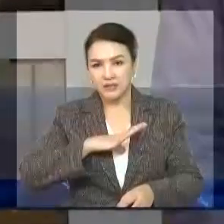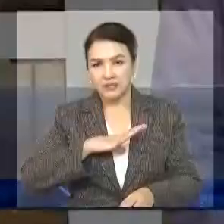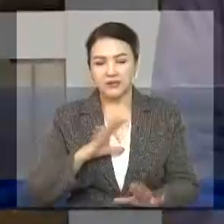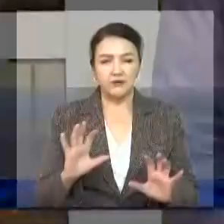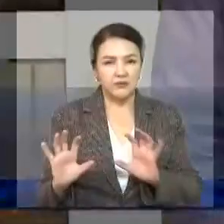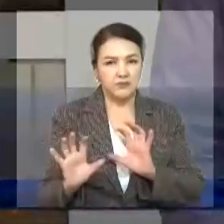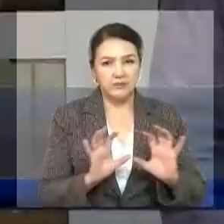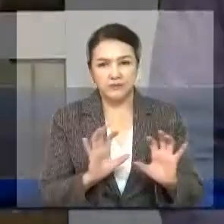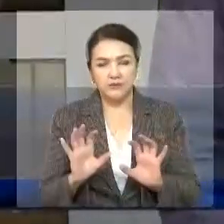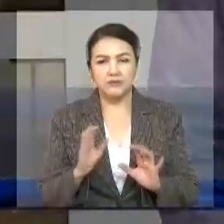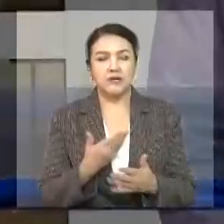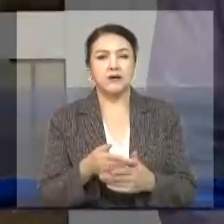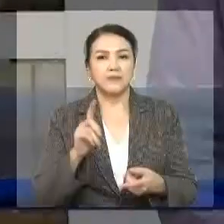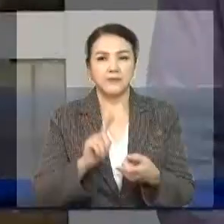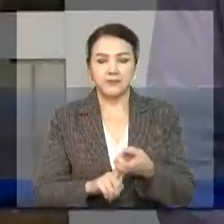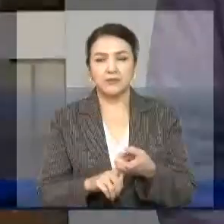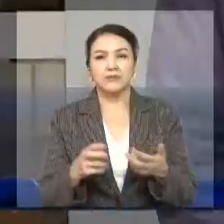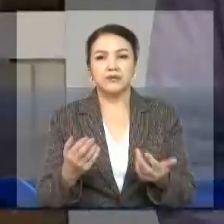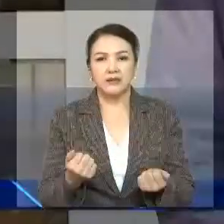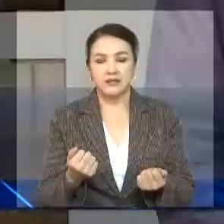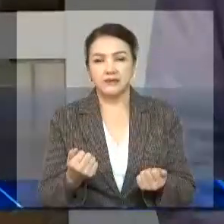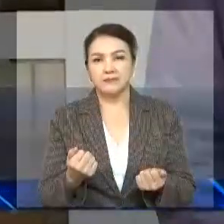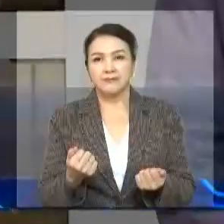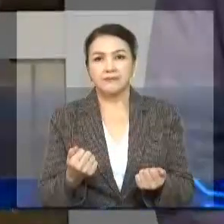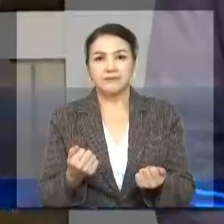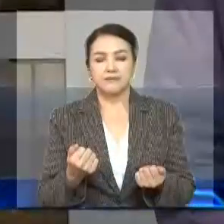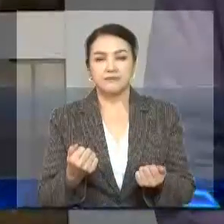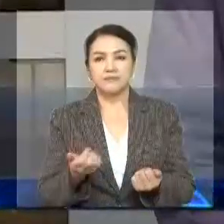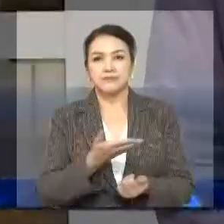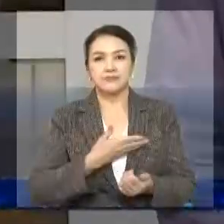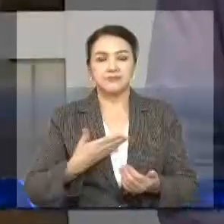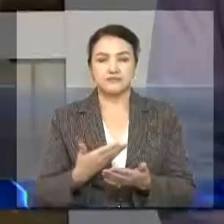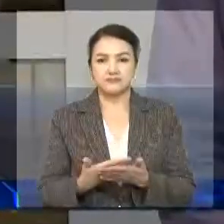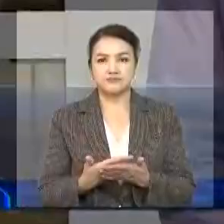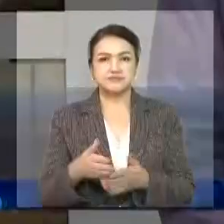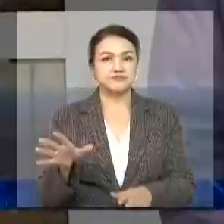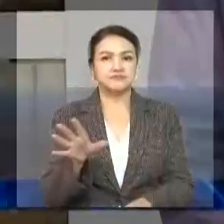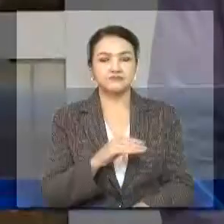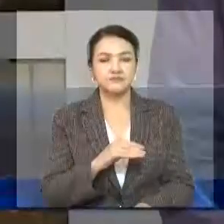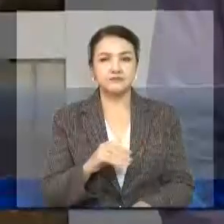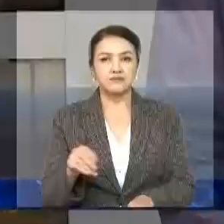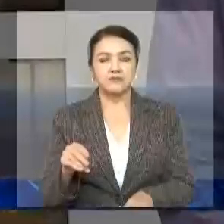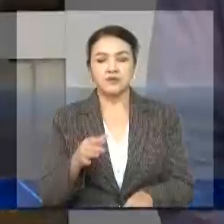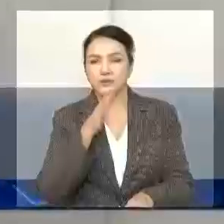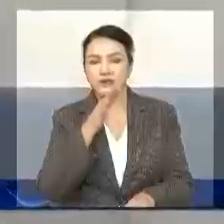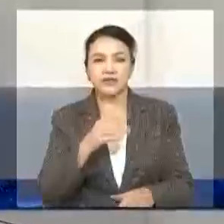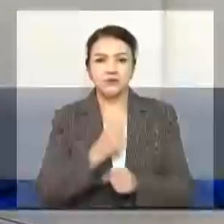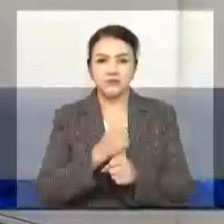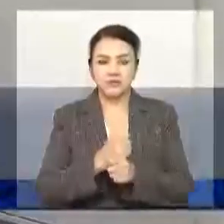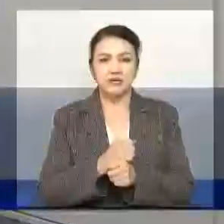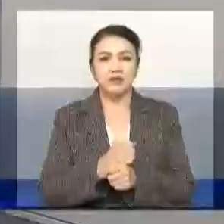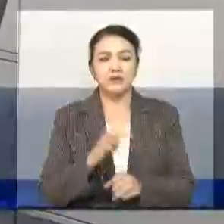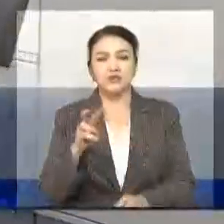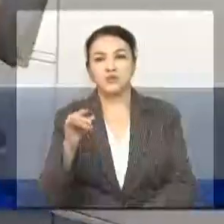ұстау мәселесі, соған байланысты әрине, бізде барлық бағытта жұмыстанудамыз.